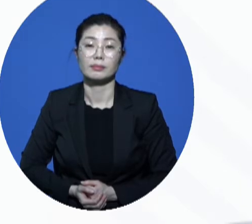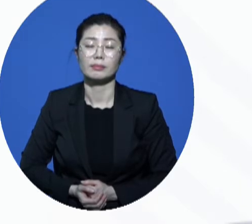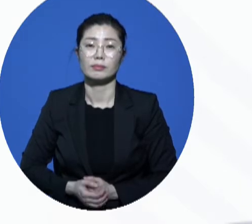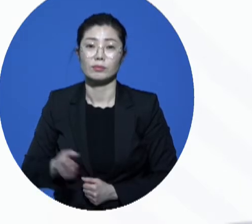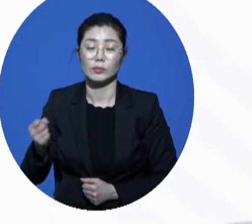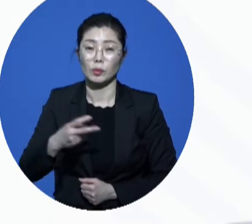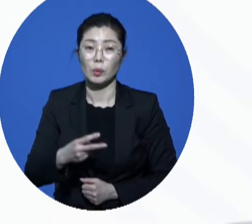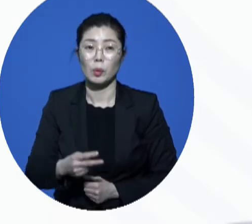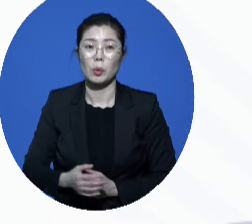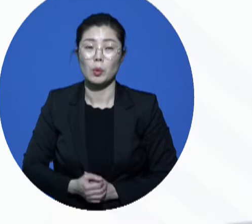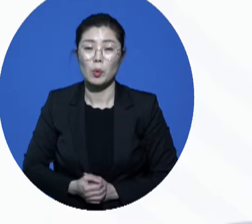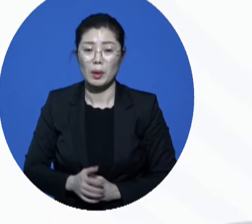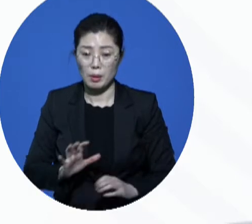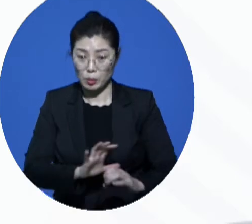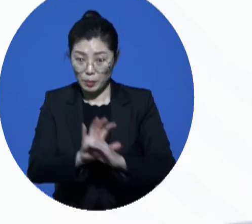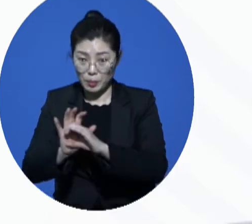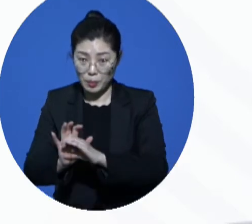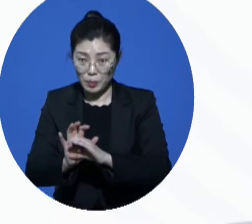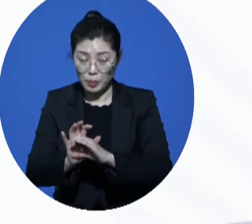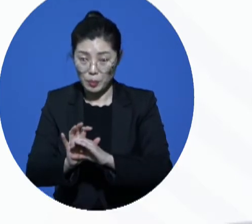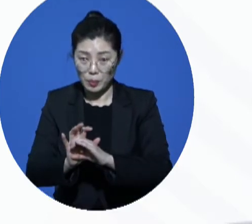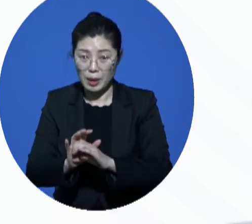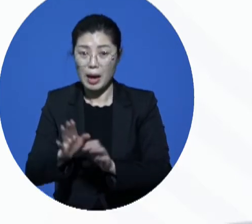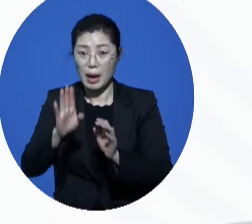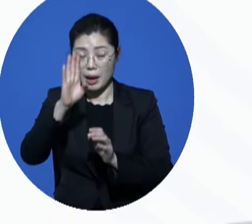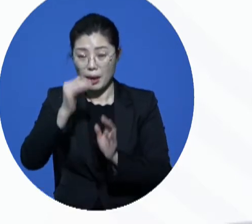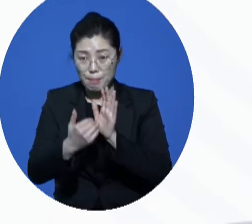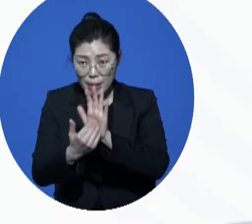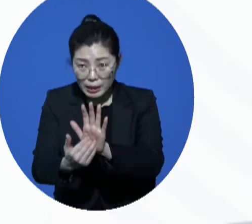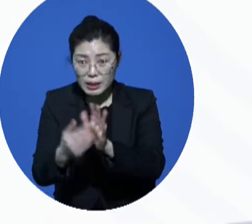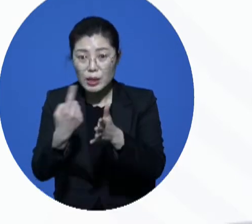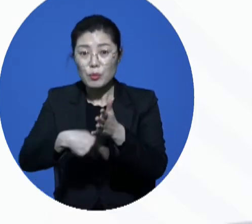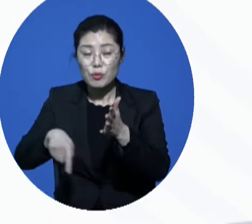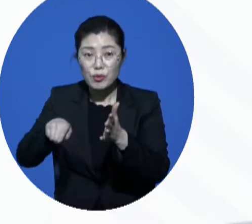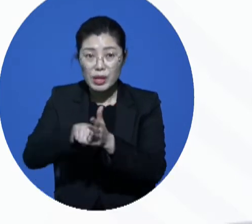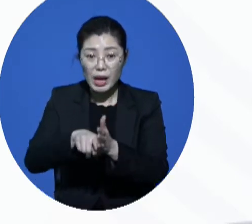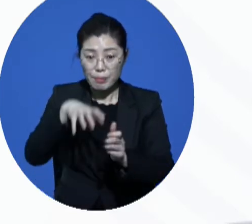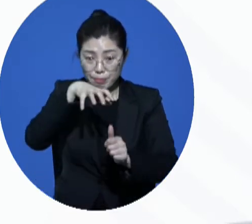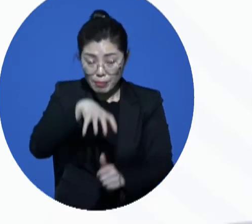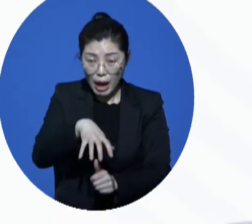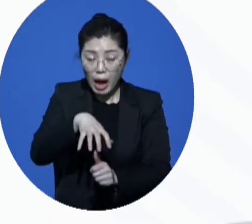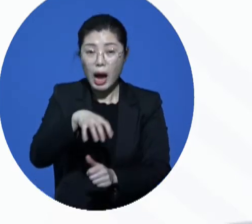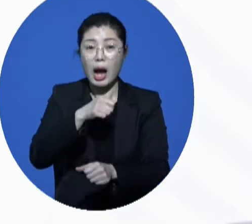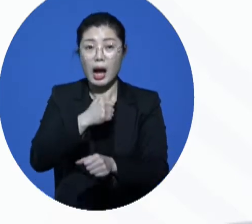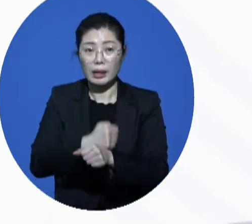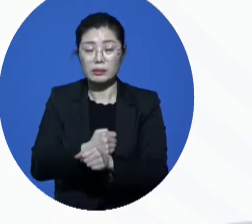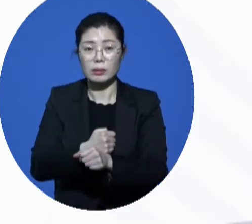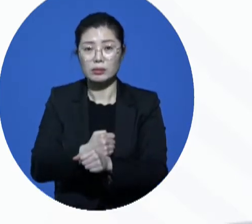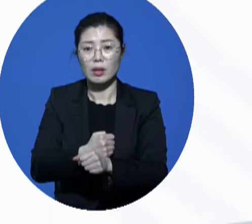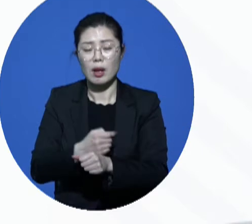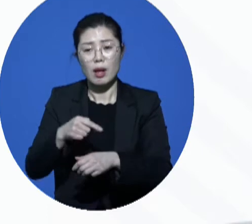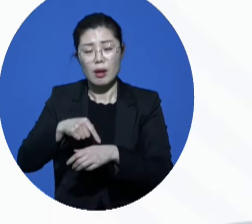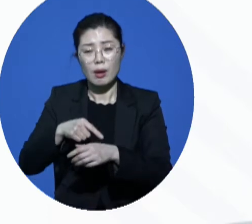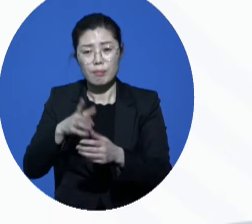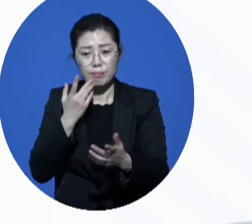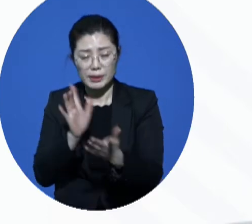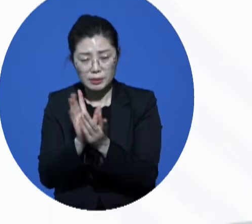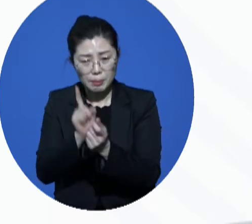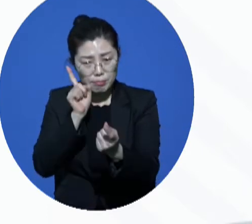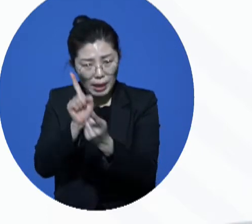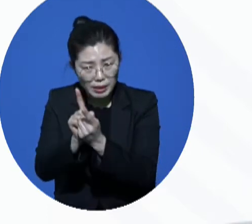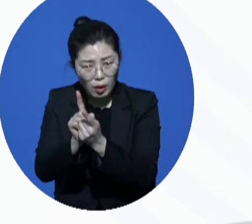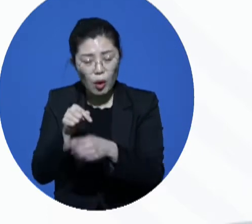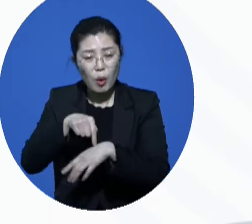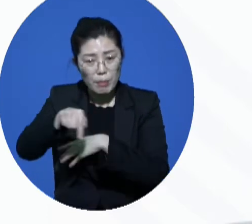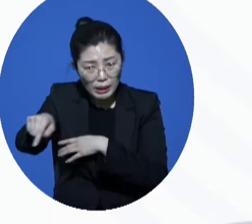그리고 예방적 코호트 격리는 한국 사회에서 코로나 팬데믹 상황에서 면회, 외출, 외박을